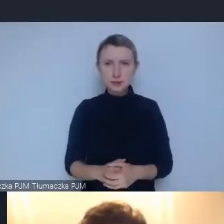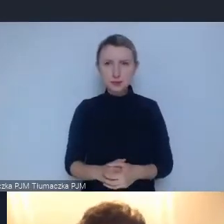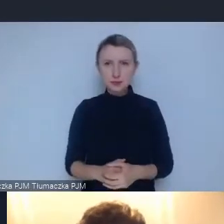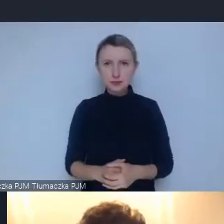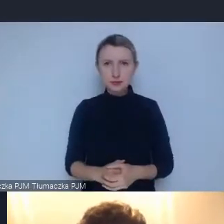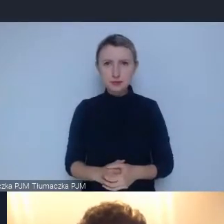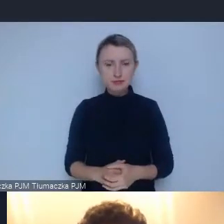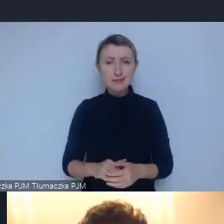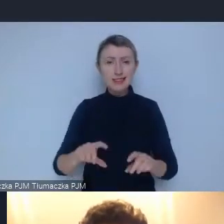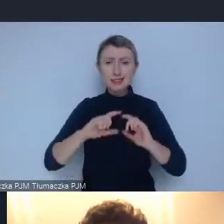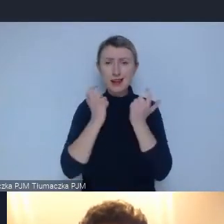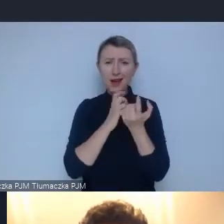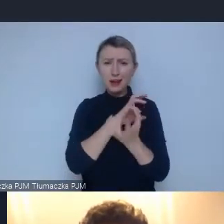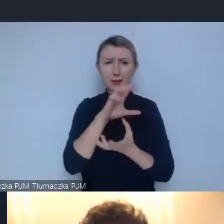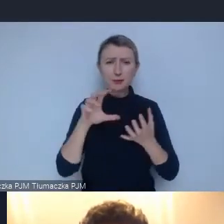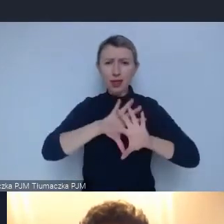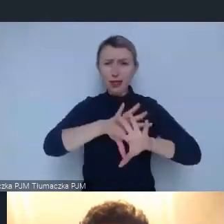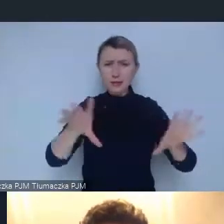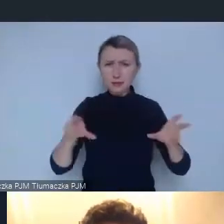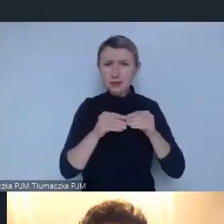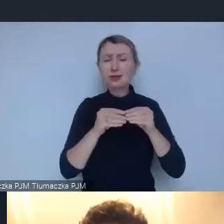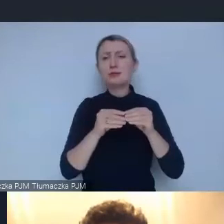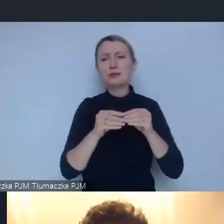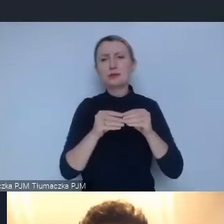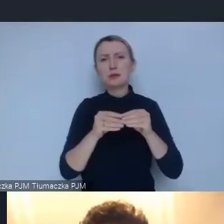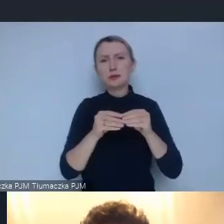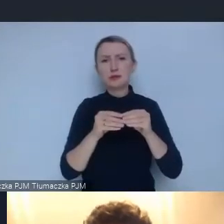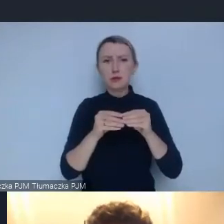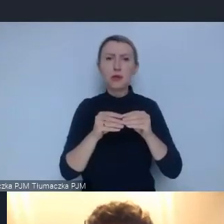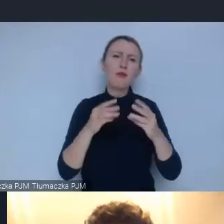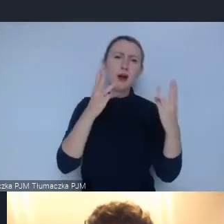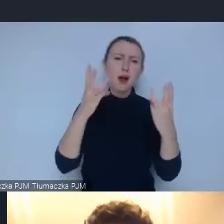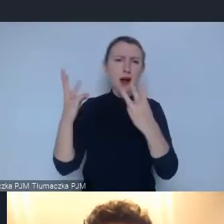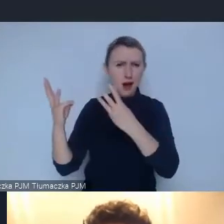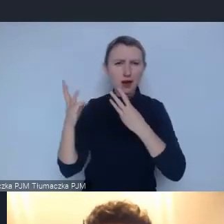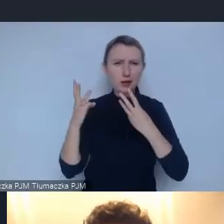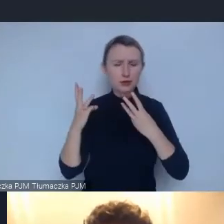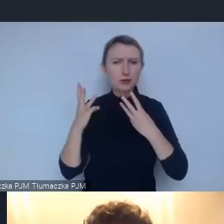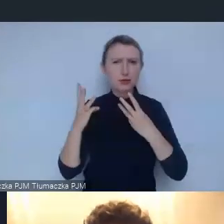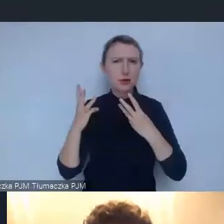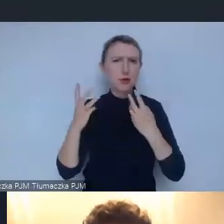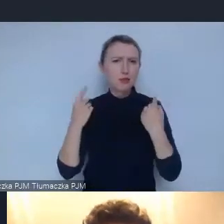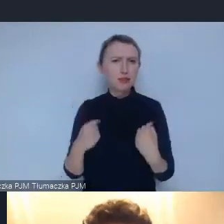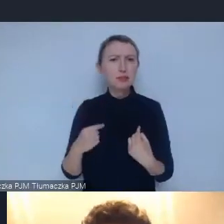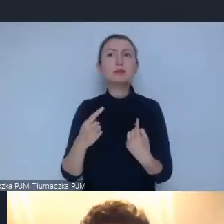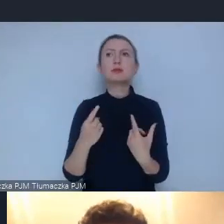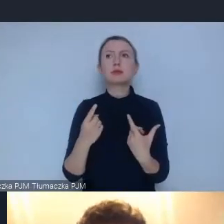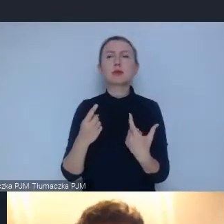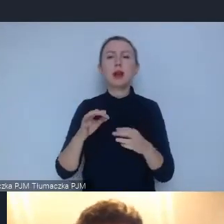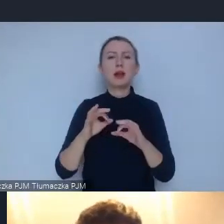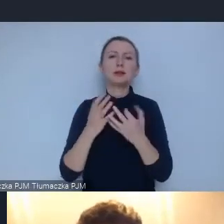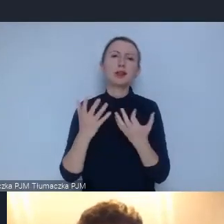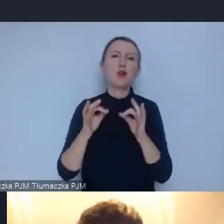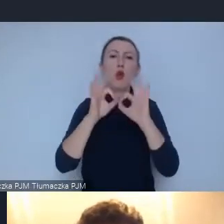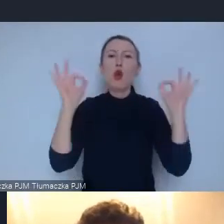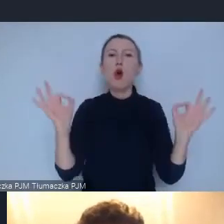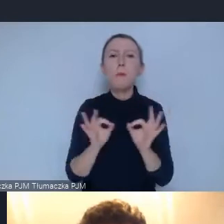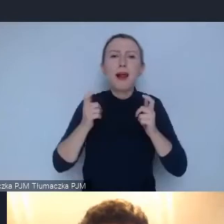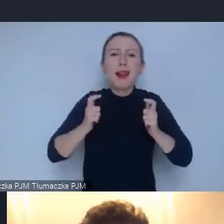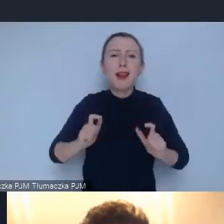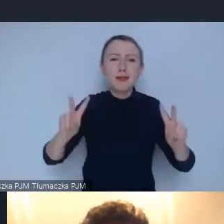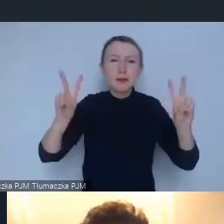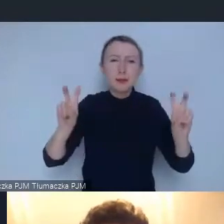na świecie, wszyscy wielcy gracze wyleczyli się z teorii globalnej wioski pod